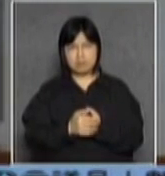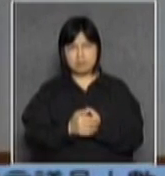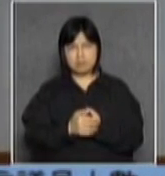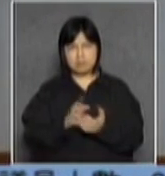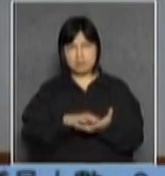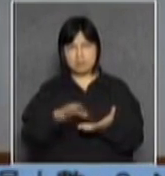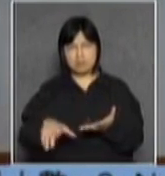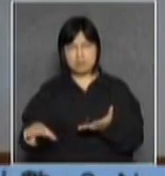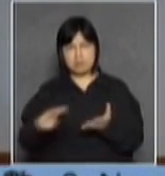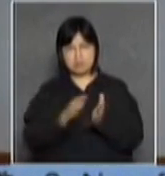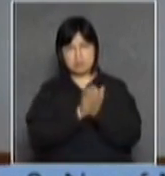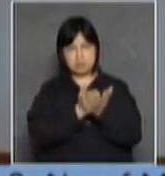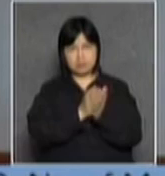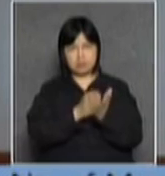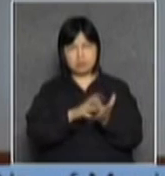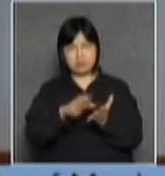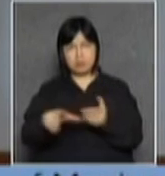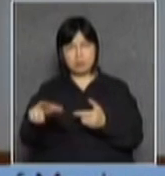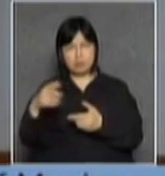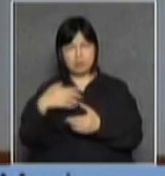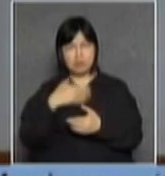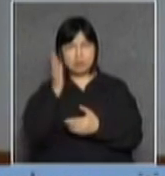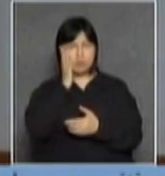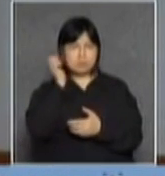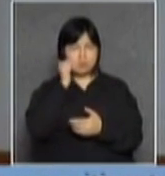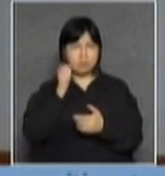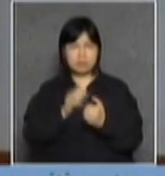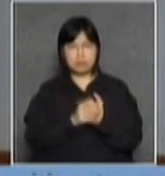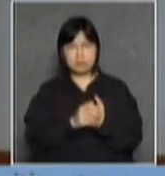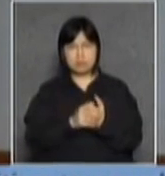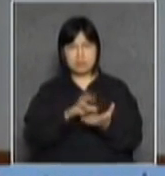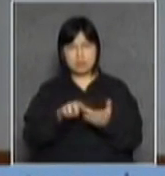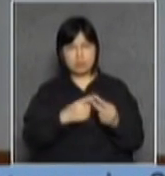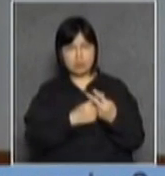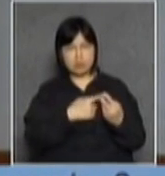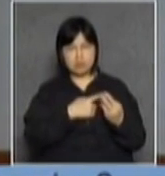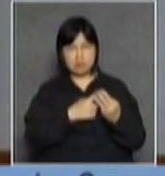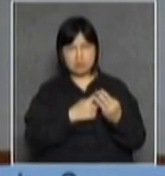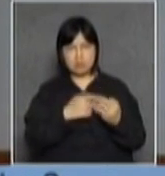抄襲之王嚟嘅，除咗自己抄自己，抄澳洲。澳洲喺2006年啦